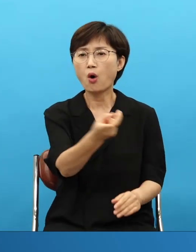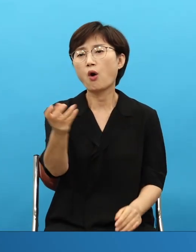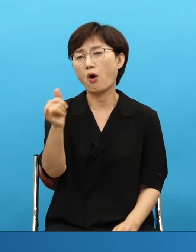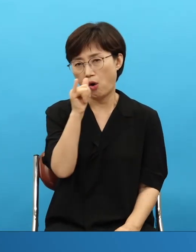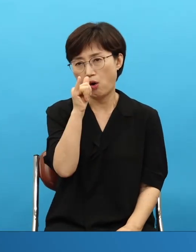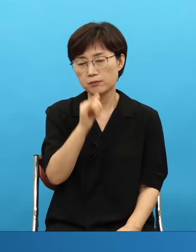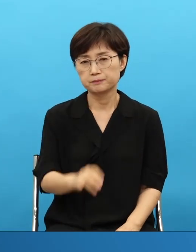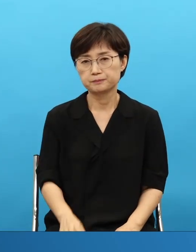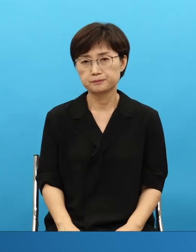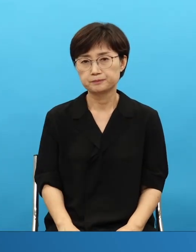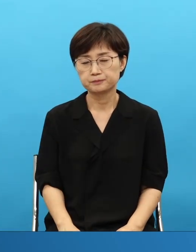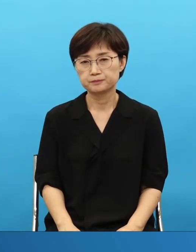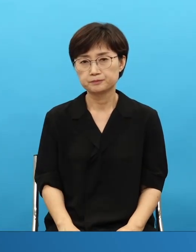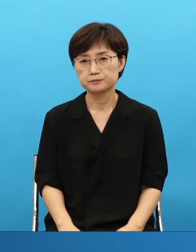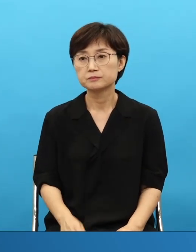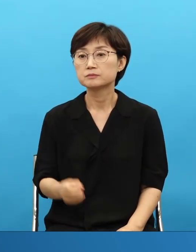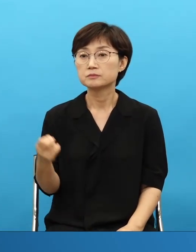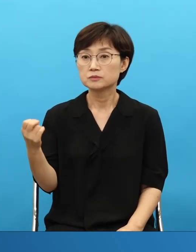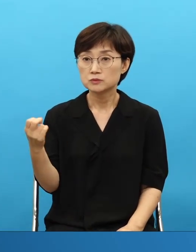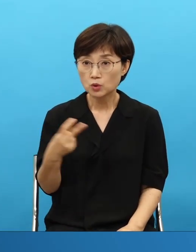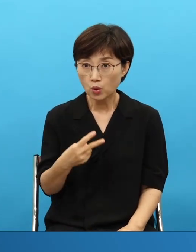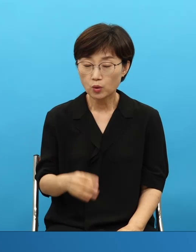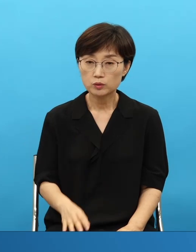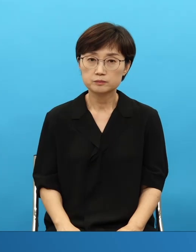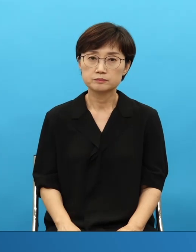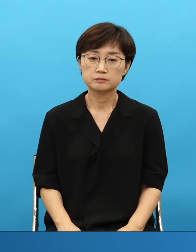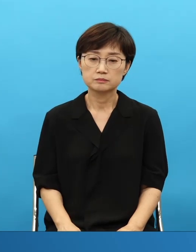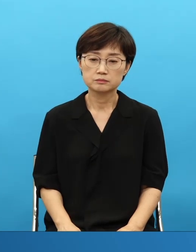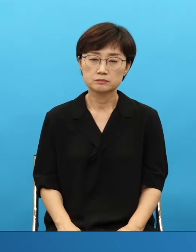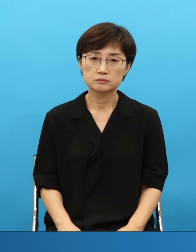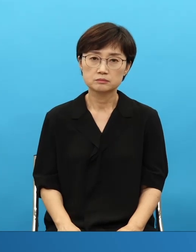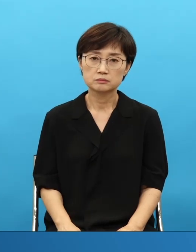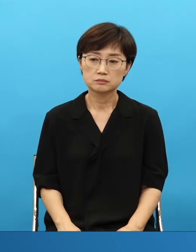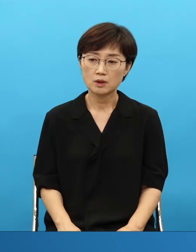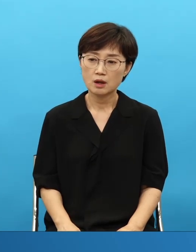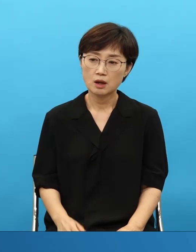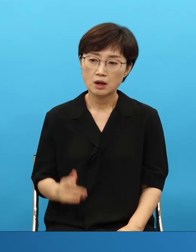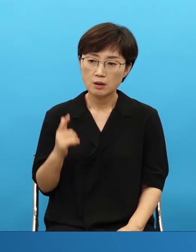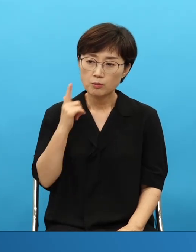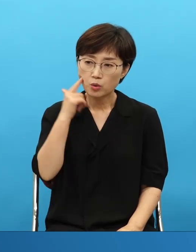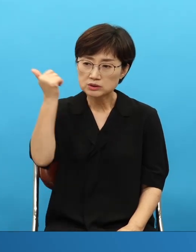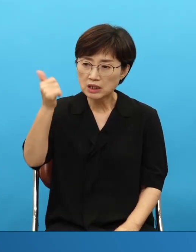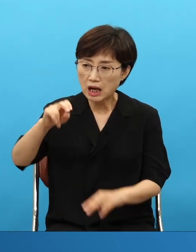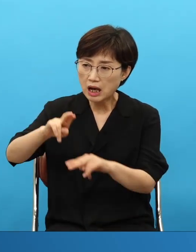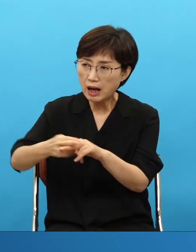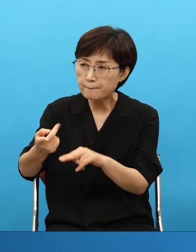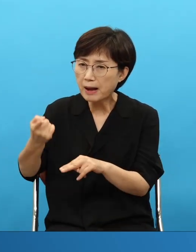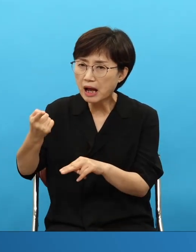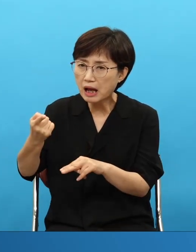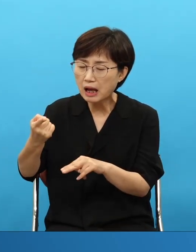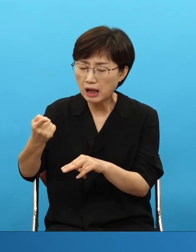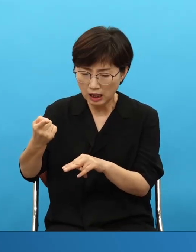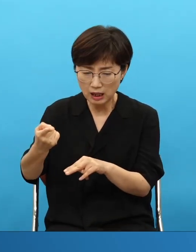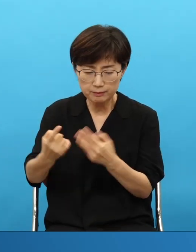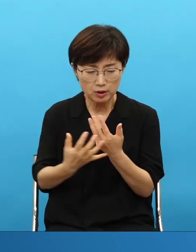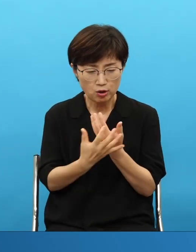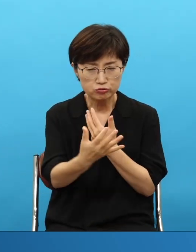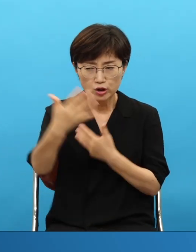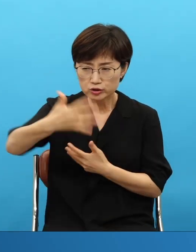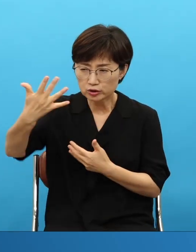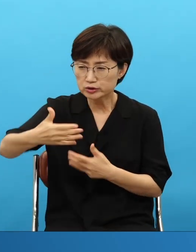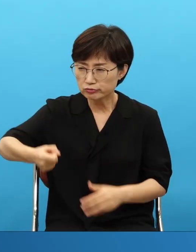还有很多人在很艰辛的地区正在献礼拜。 또 뭐 교회가 뭐 강단이 비어서 우리하고 같이 또 예배하는 지민 교회도 있고요.